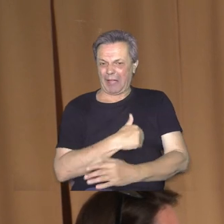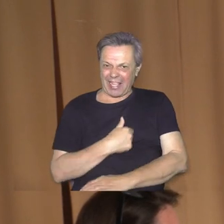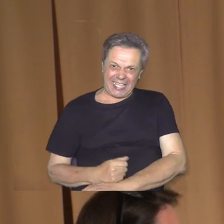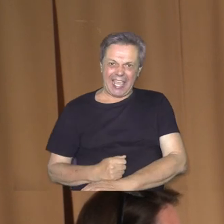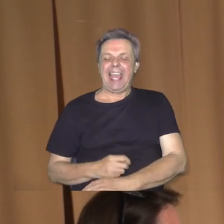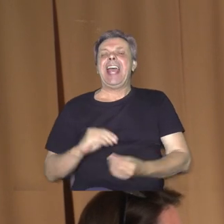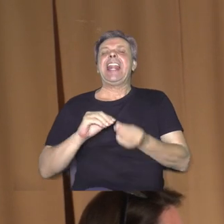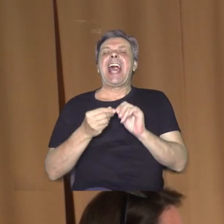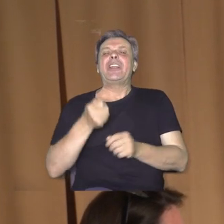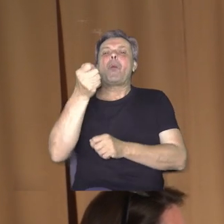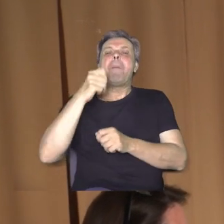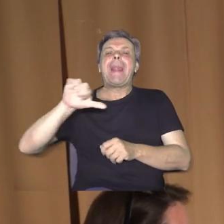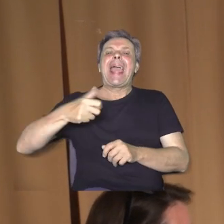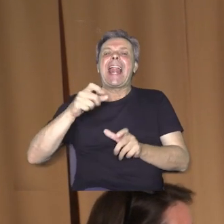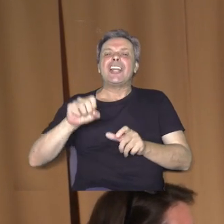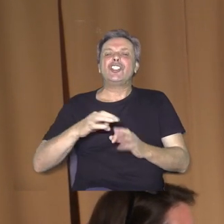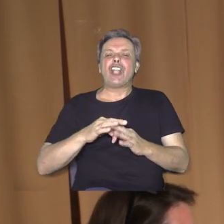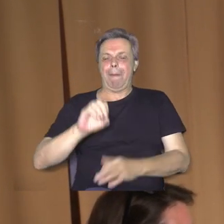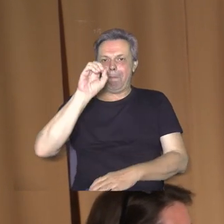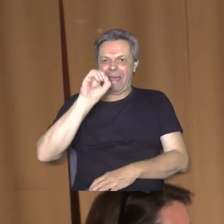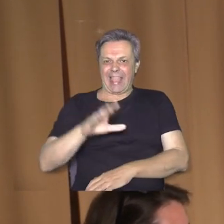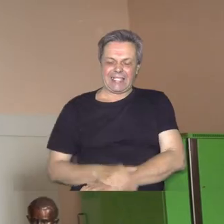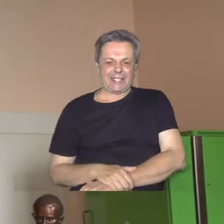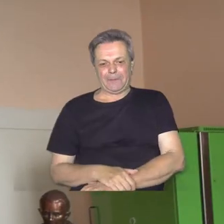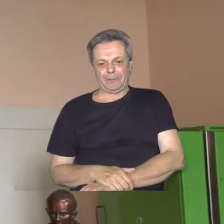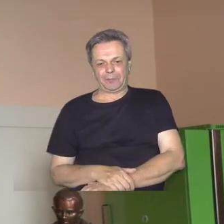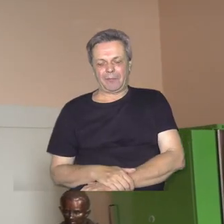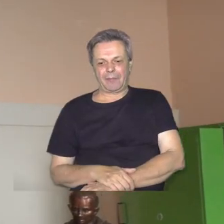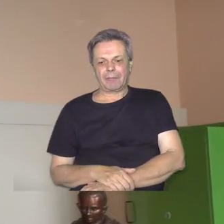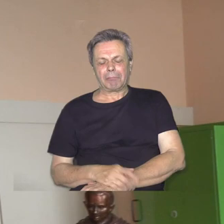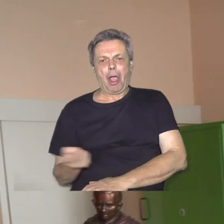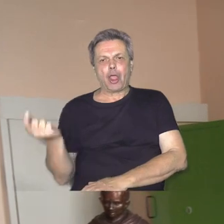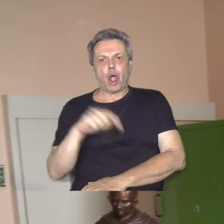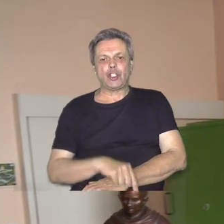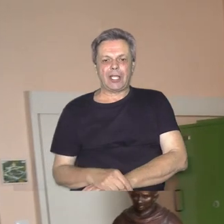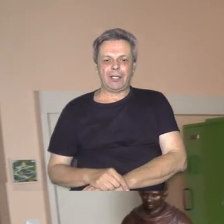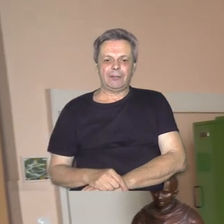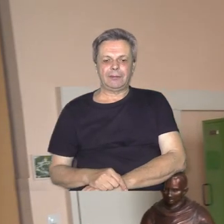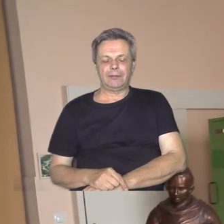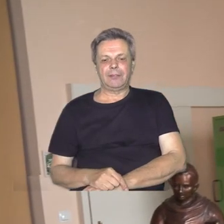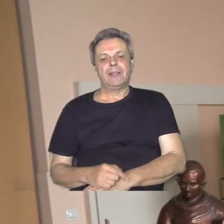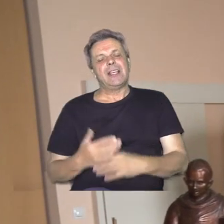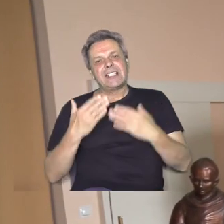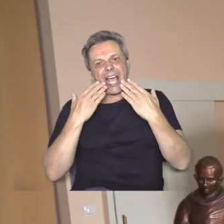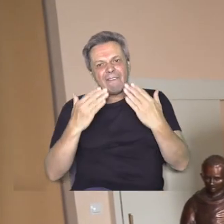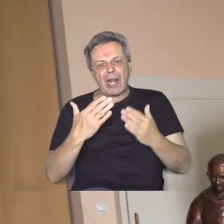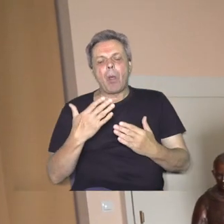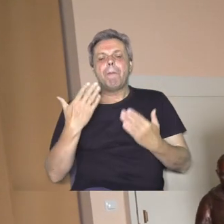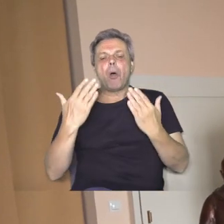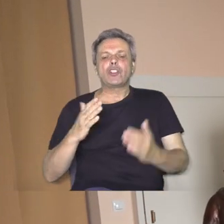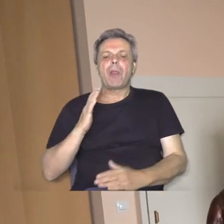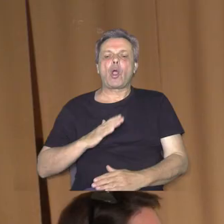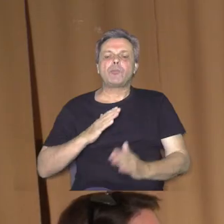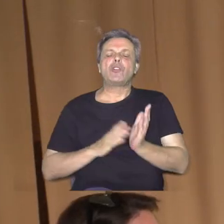Hrvatske na Trgu bana Jelačića 15. Se vratite. Tome zahvaljujem